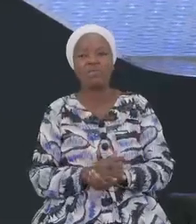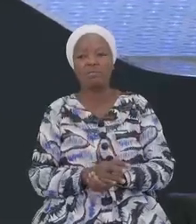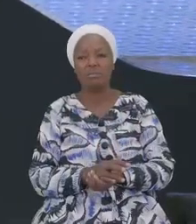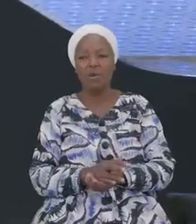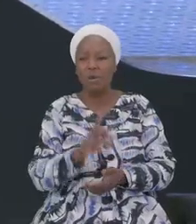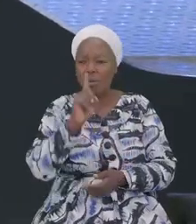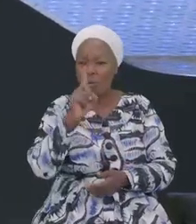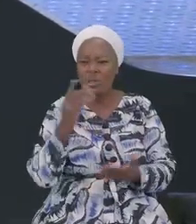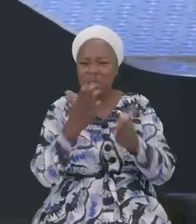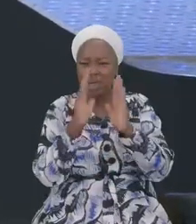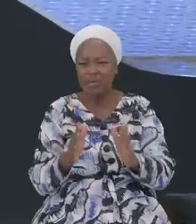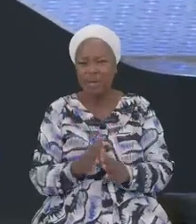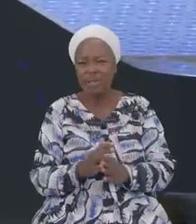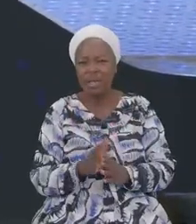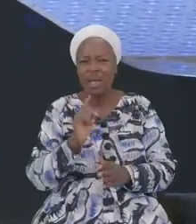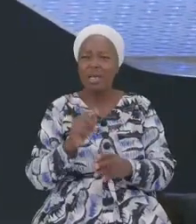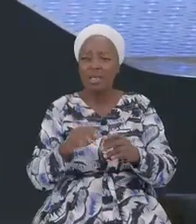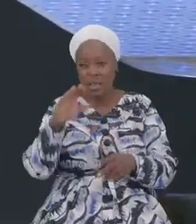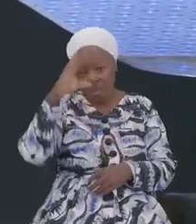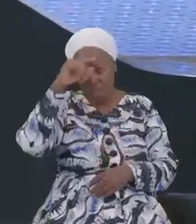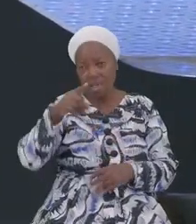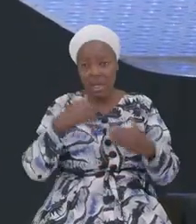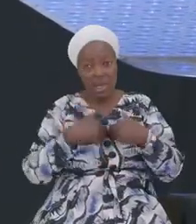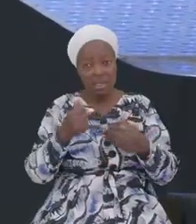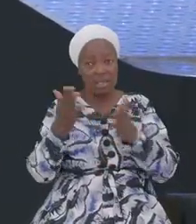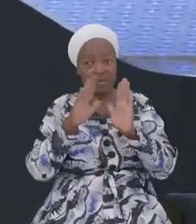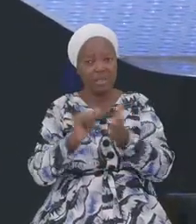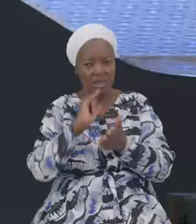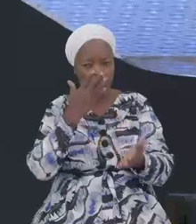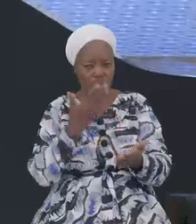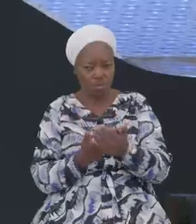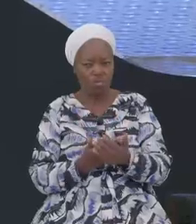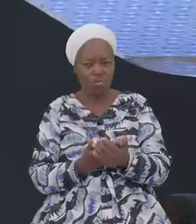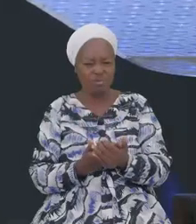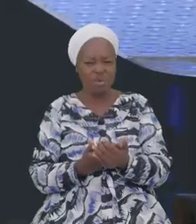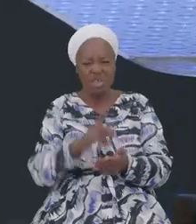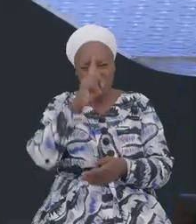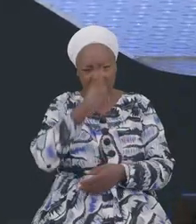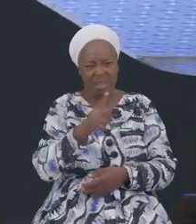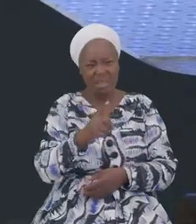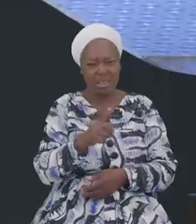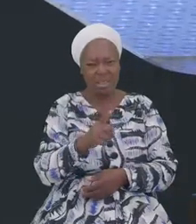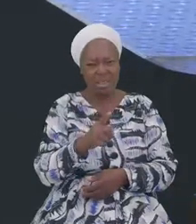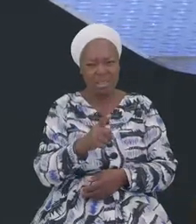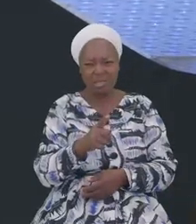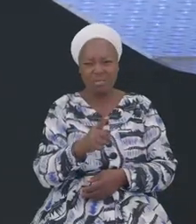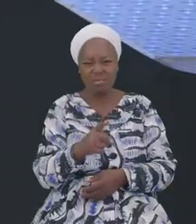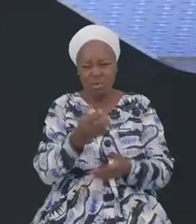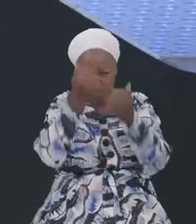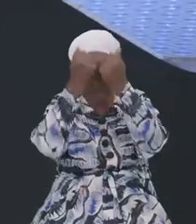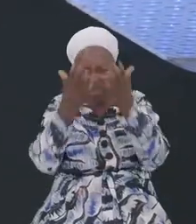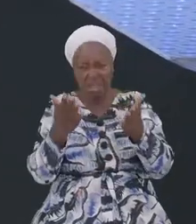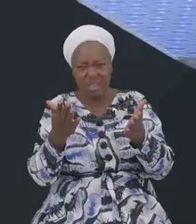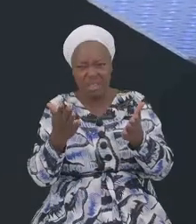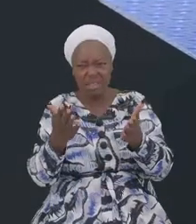serviteur. Un serviteur. Il avait un serviteur qui était bon, très intelligent, très, très